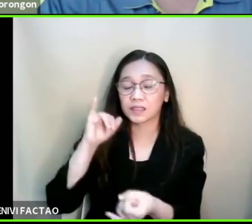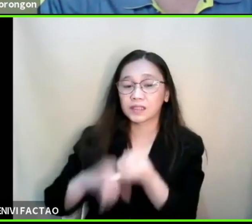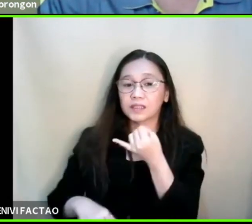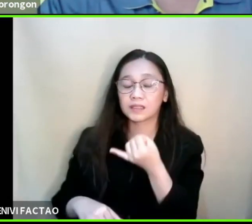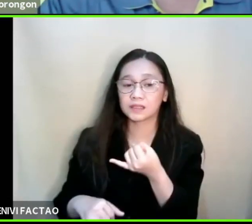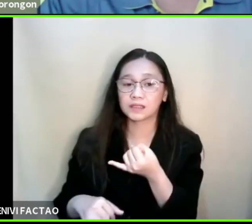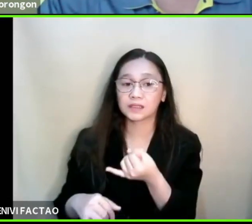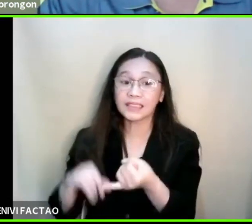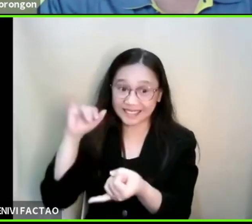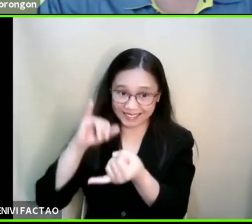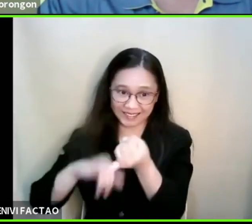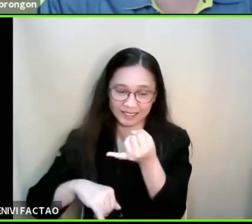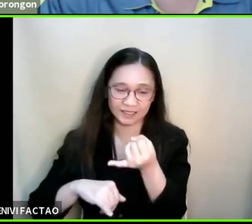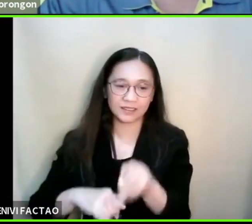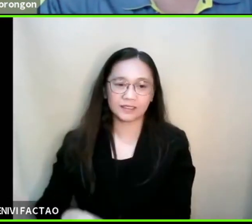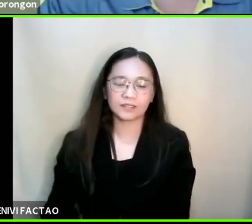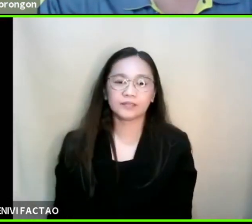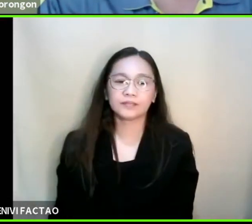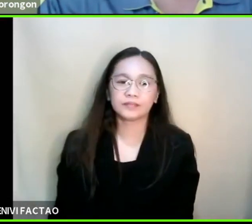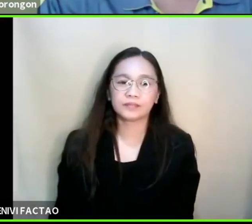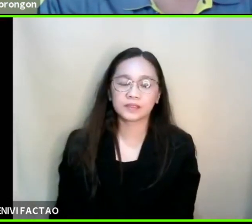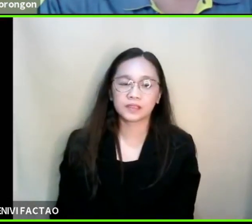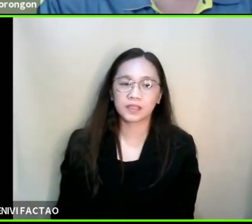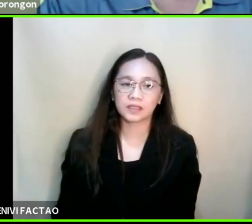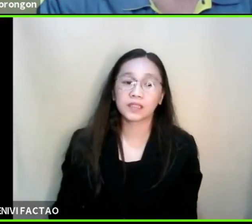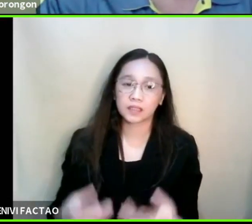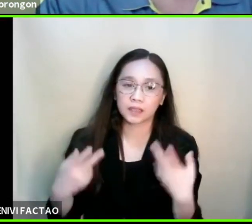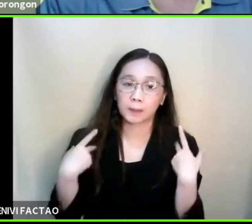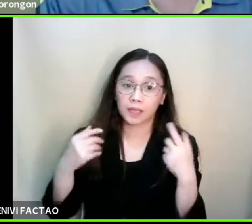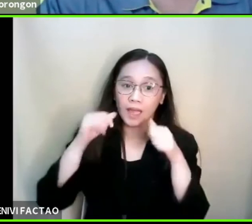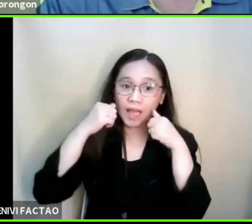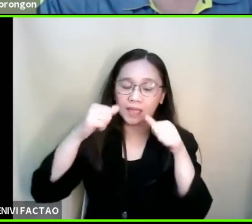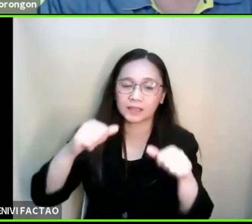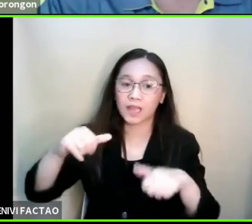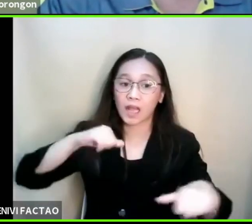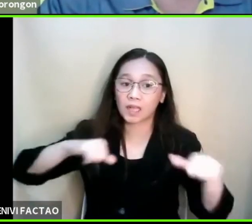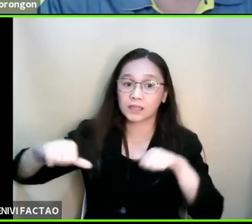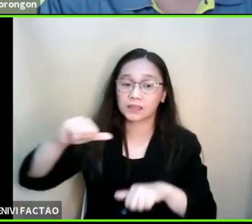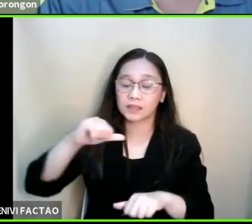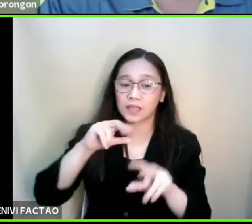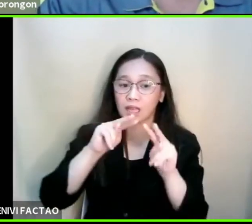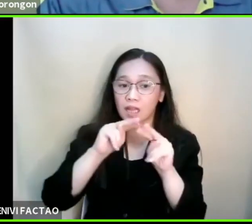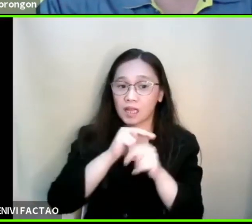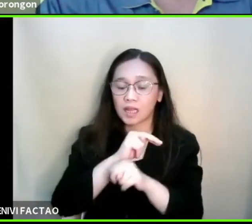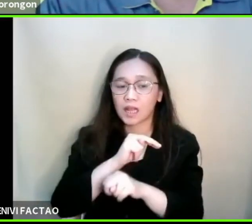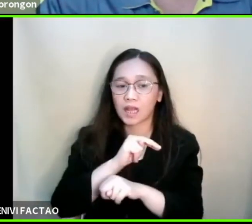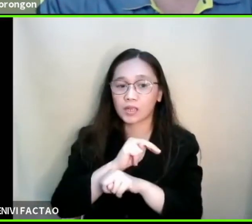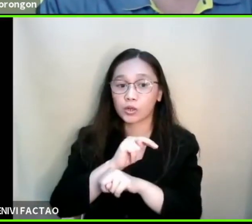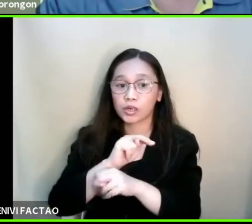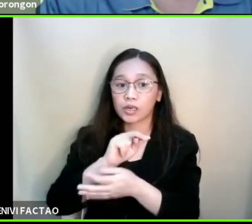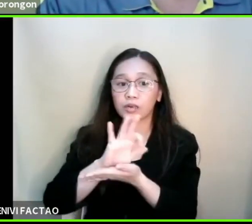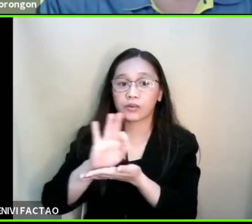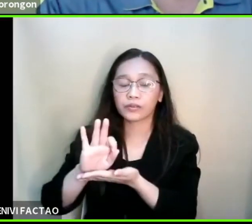think last na lang. No? And then Okay. siguro an announcement ng activities ng Northfield later on. And